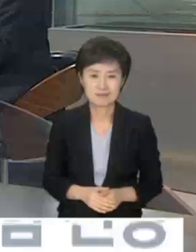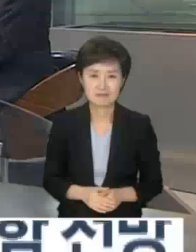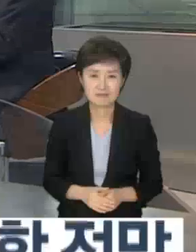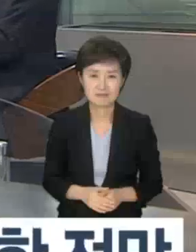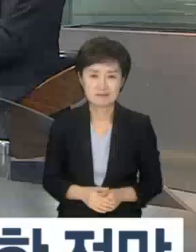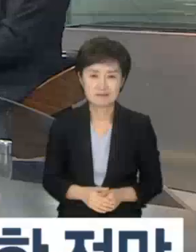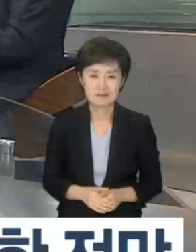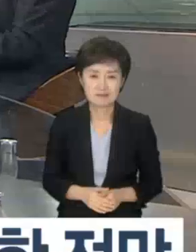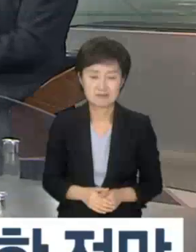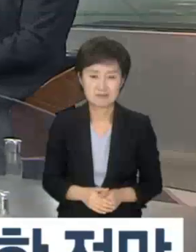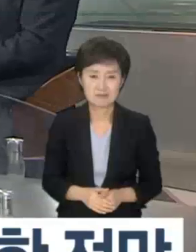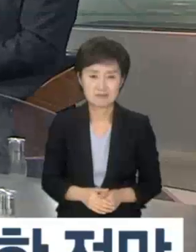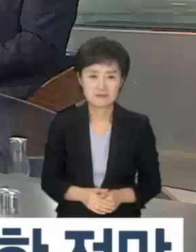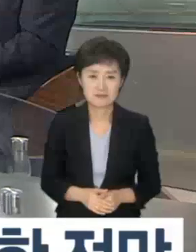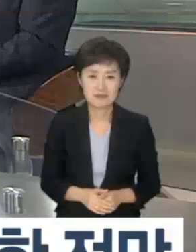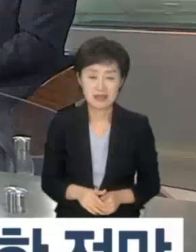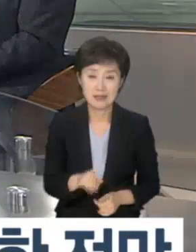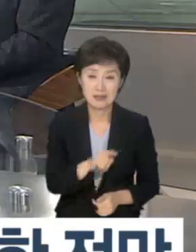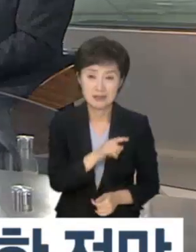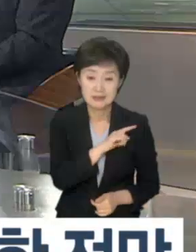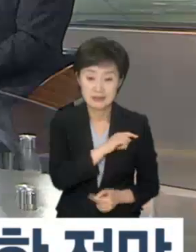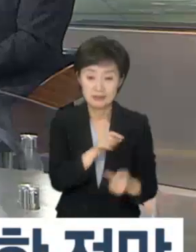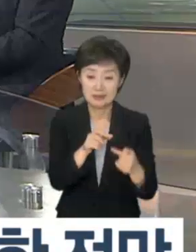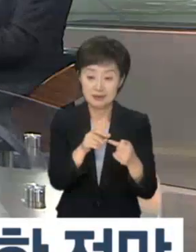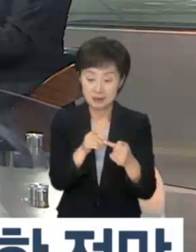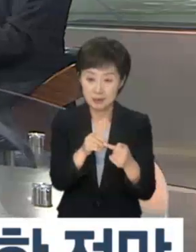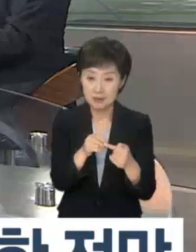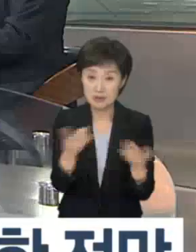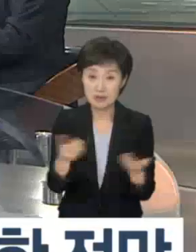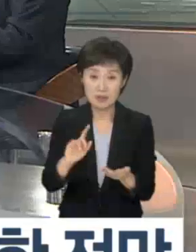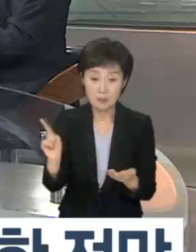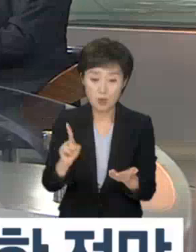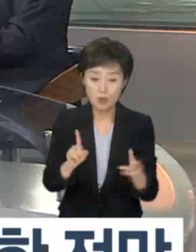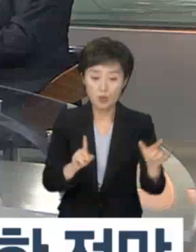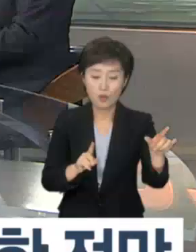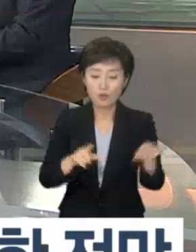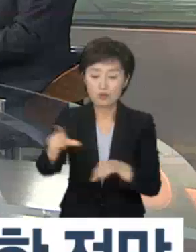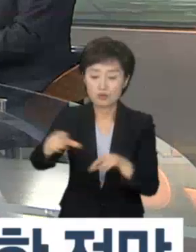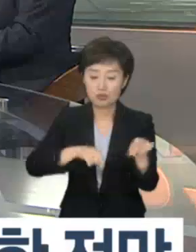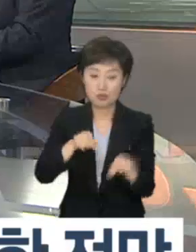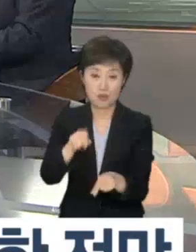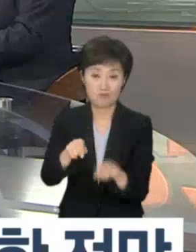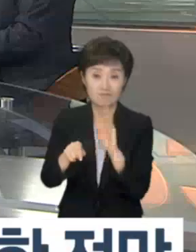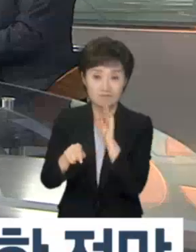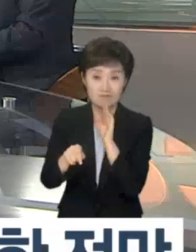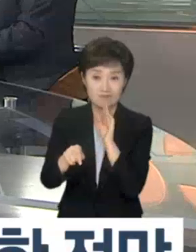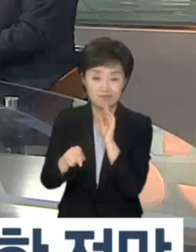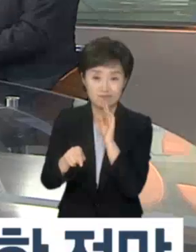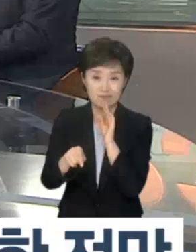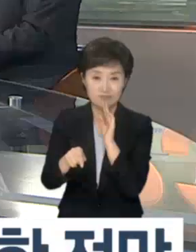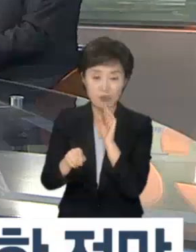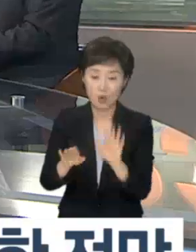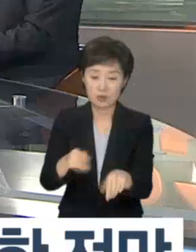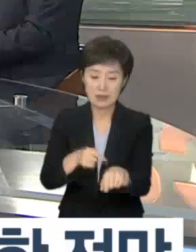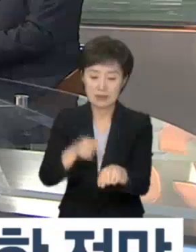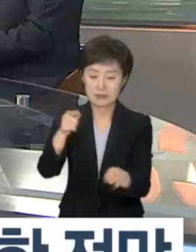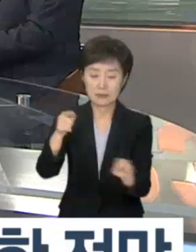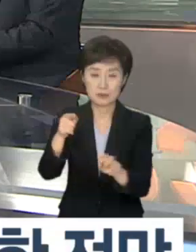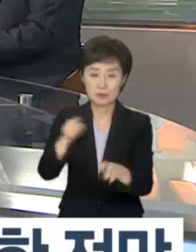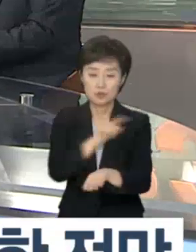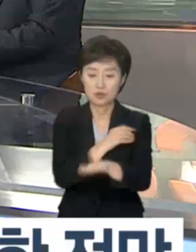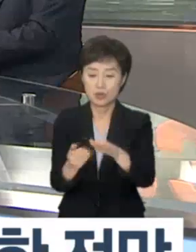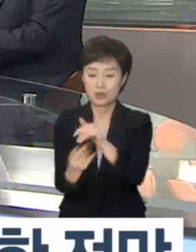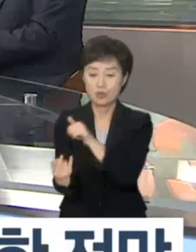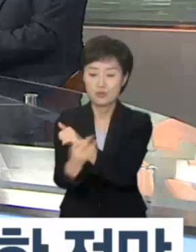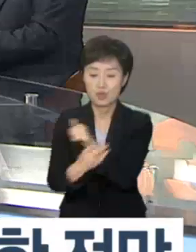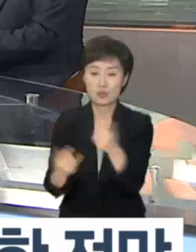혁신위의 첫 단추, 아무래도 이제 구성원들의 면면을 확인하는 부분부터 시작할 것 같기 때문에 1시 반에 이제 최고위가